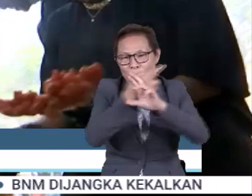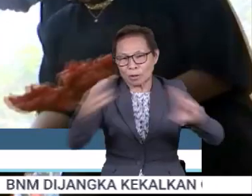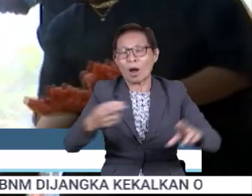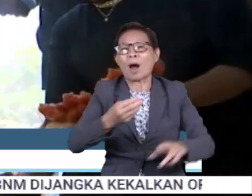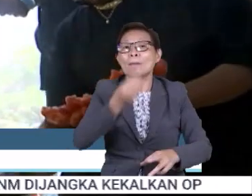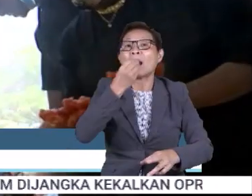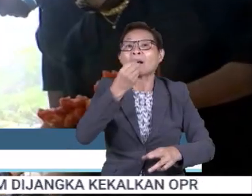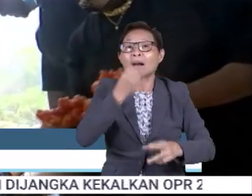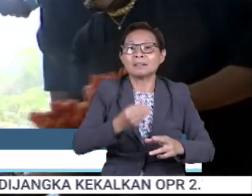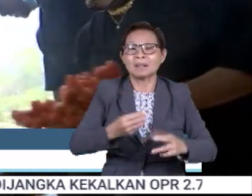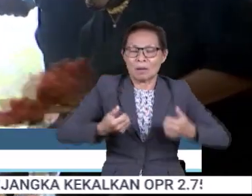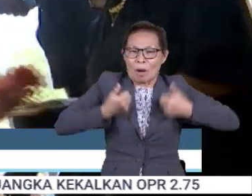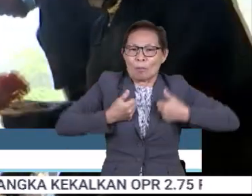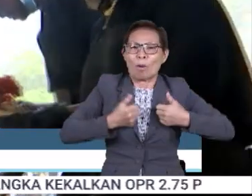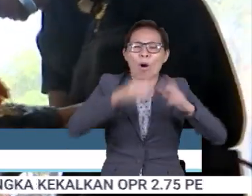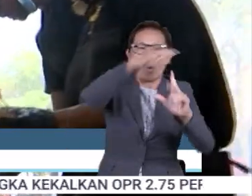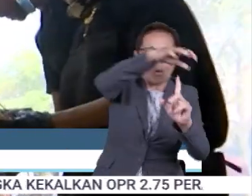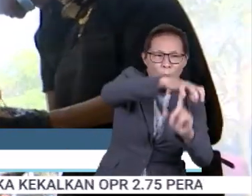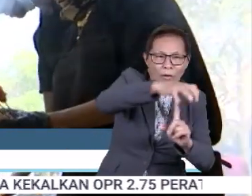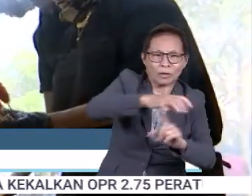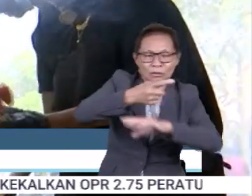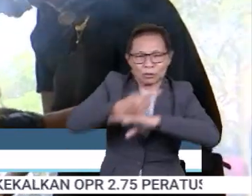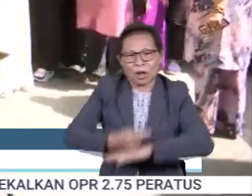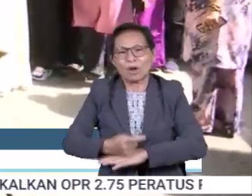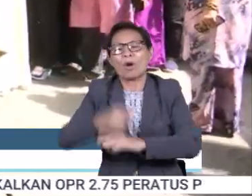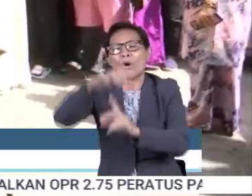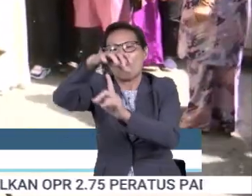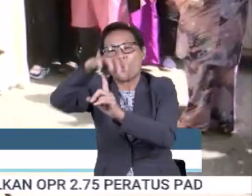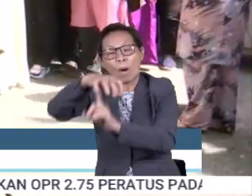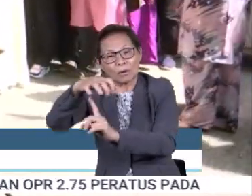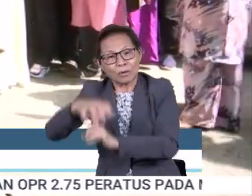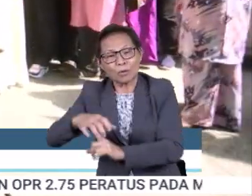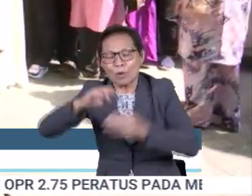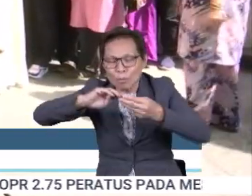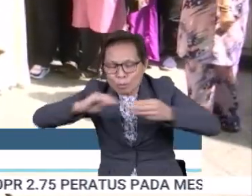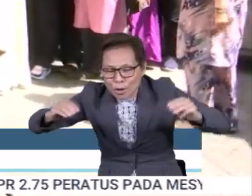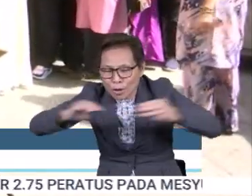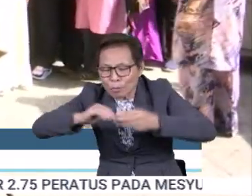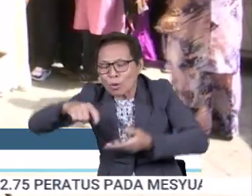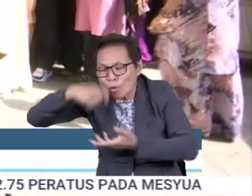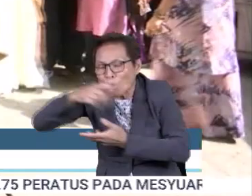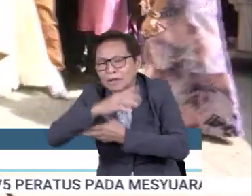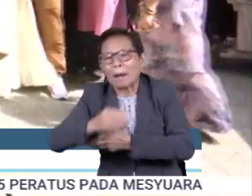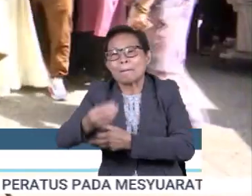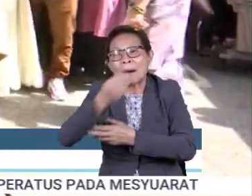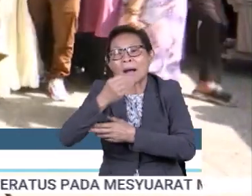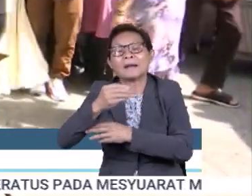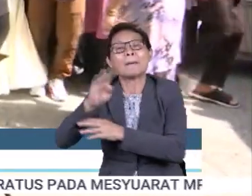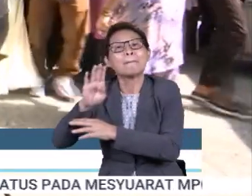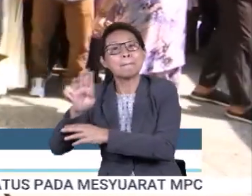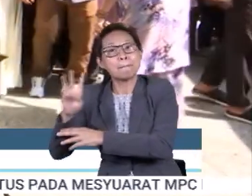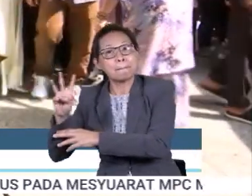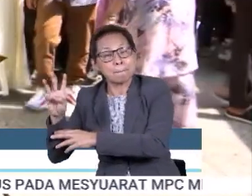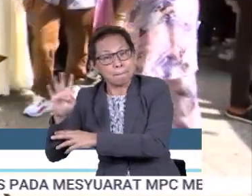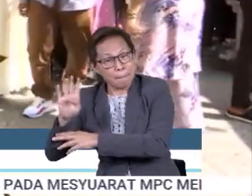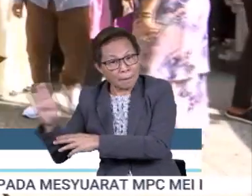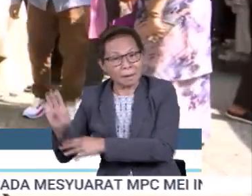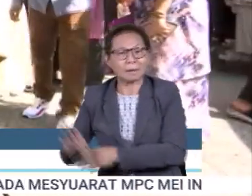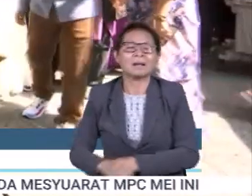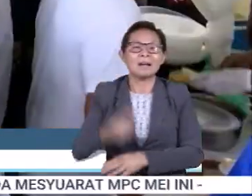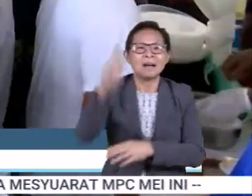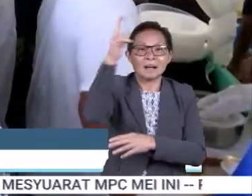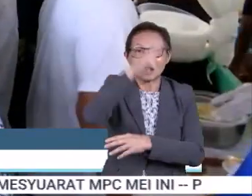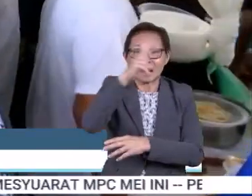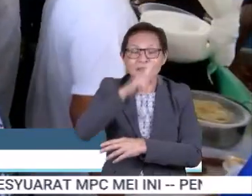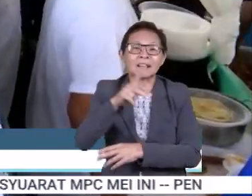Aidilfitri menerusi warung tradisi, warung bihun sup, warung kawah serta warung makanan barat. Penganjuran melibatkan Kerajaan Negeri Kedah selaku tuan